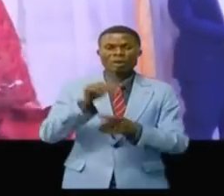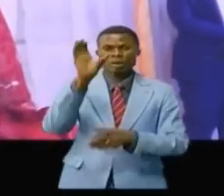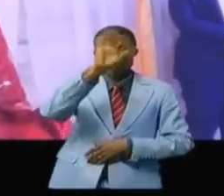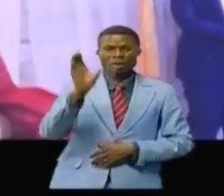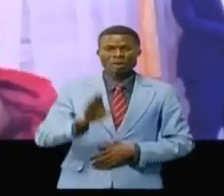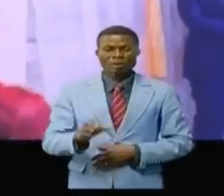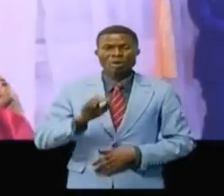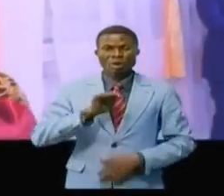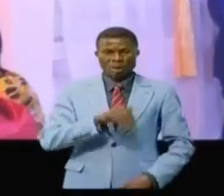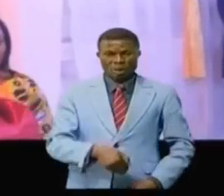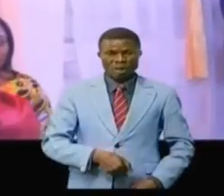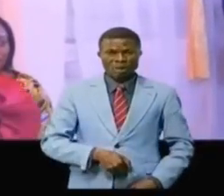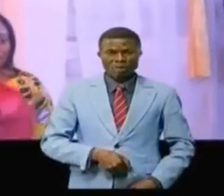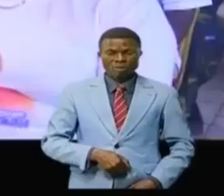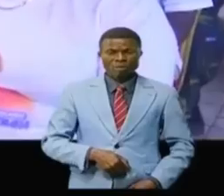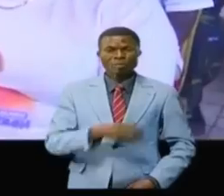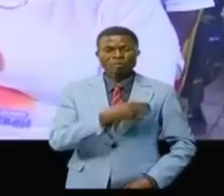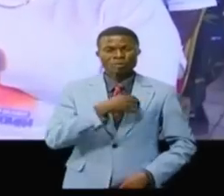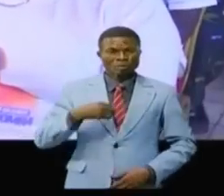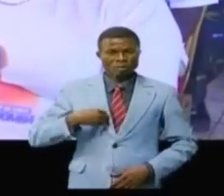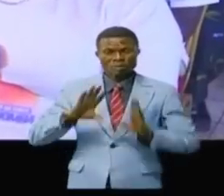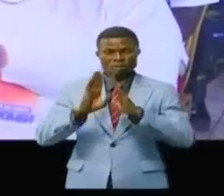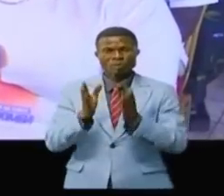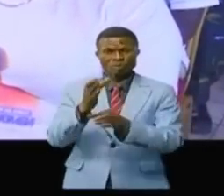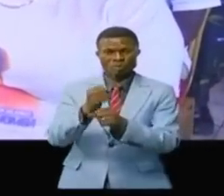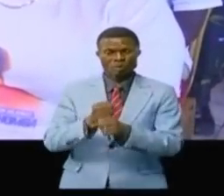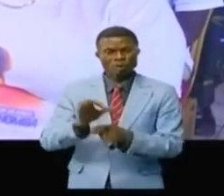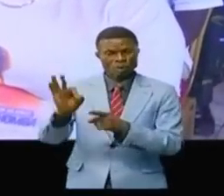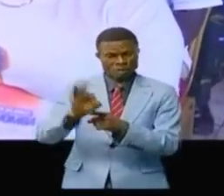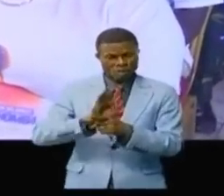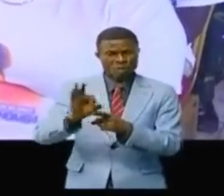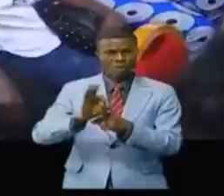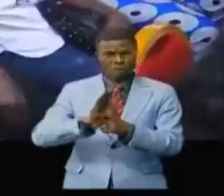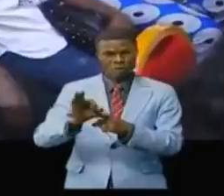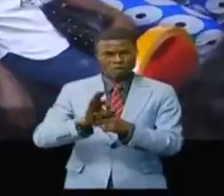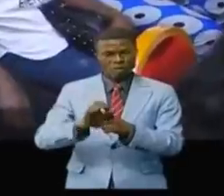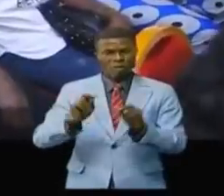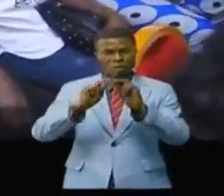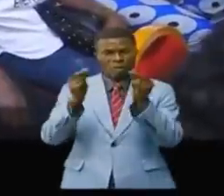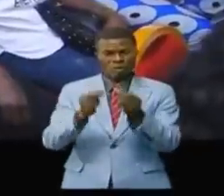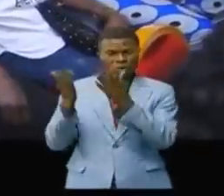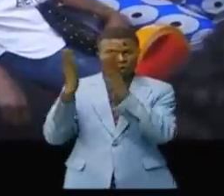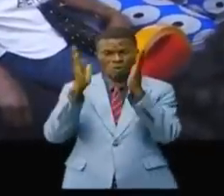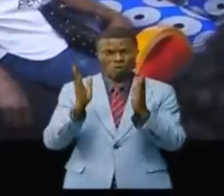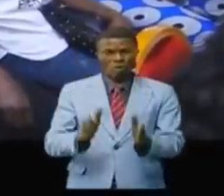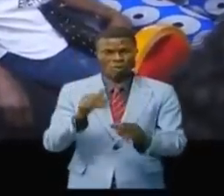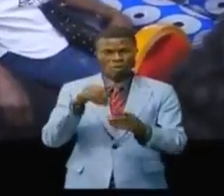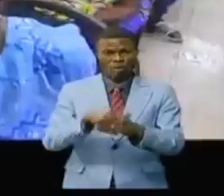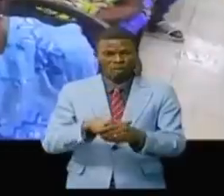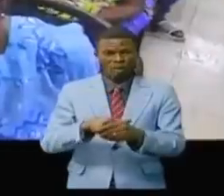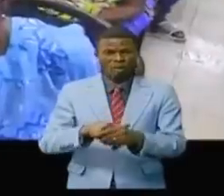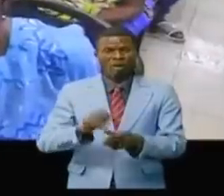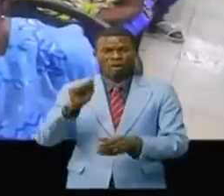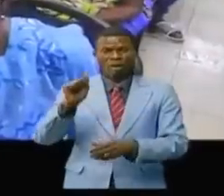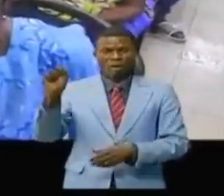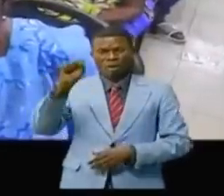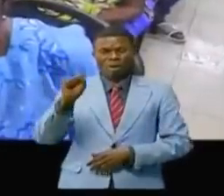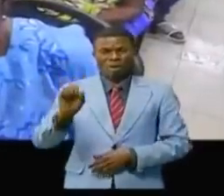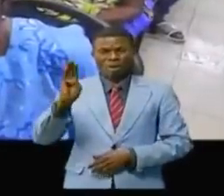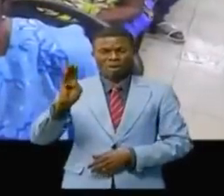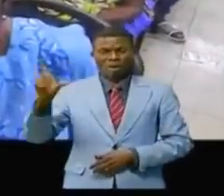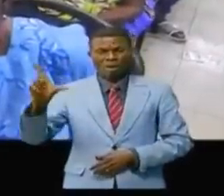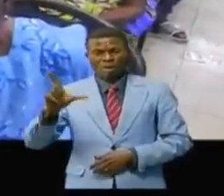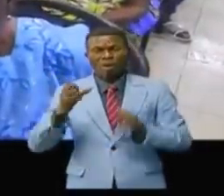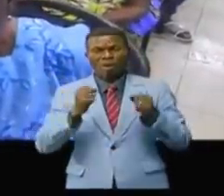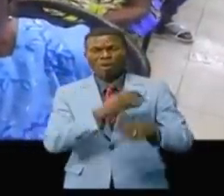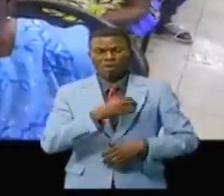de Kassavubu. Les récipiendaires ont reçu une formation en agro-business à travers l'ASBEL dynamique Maman